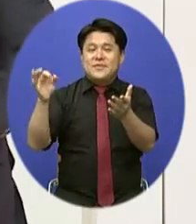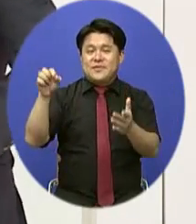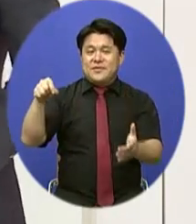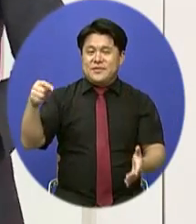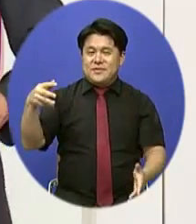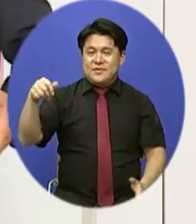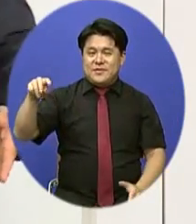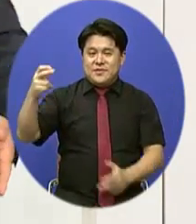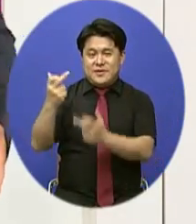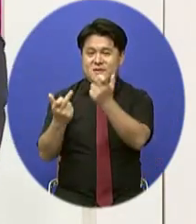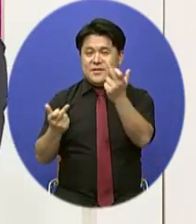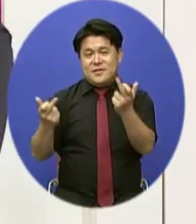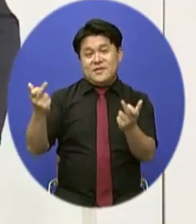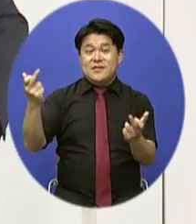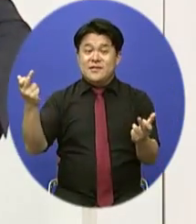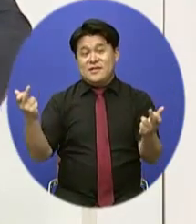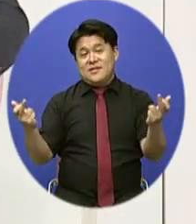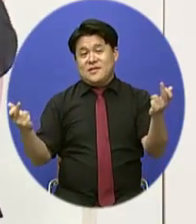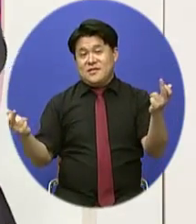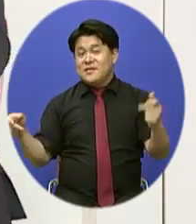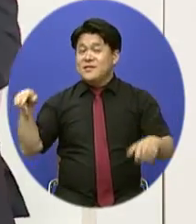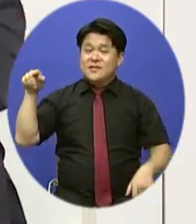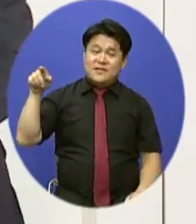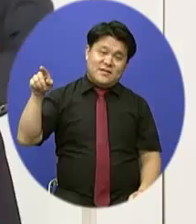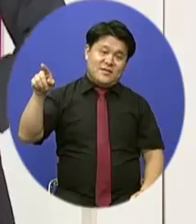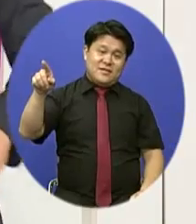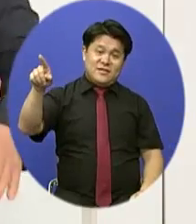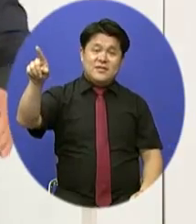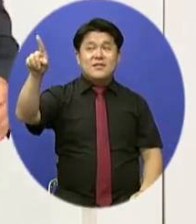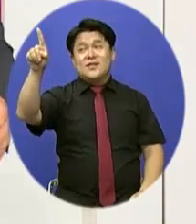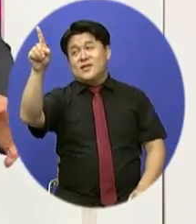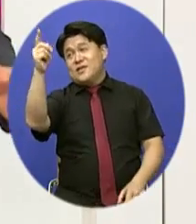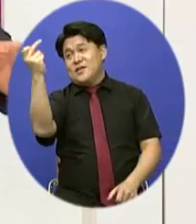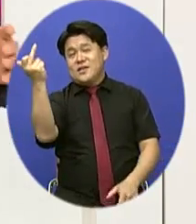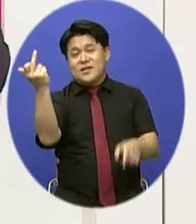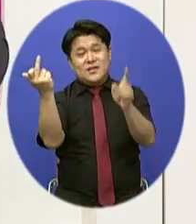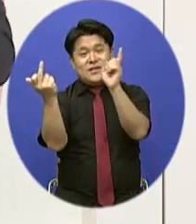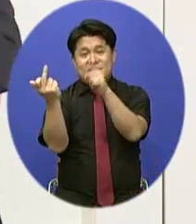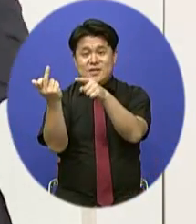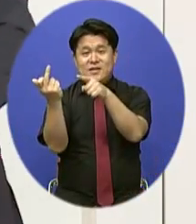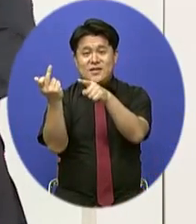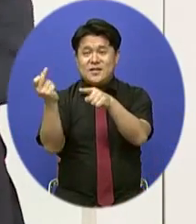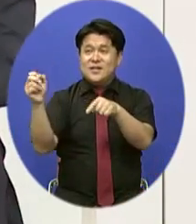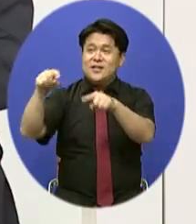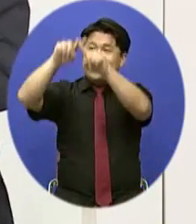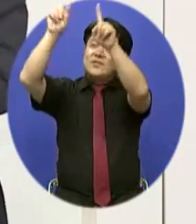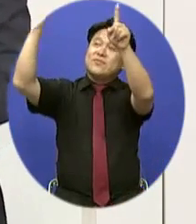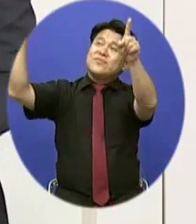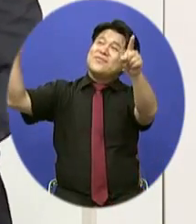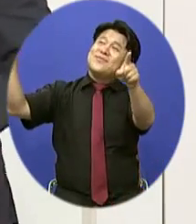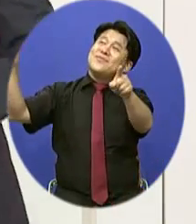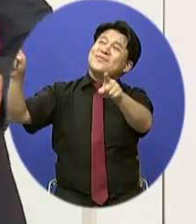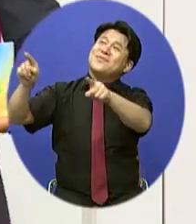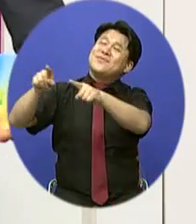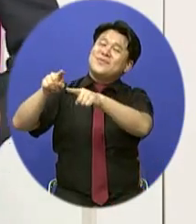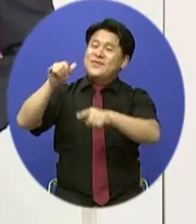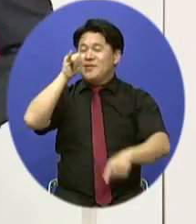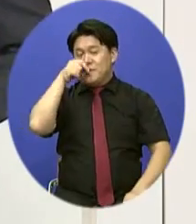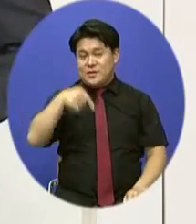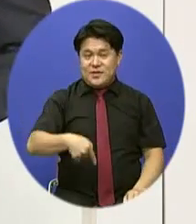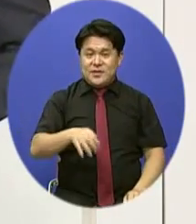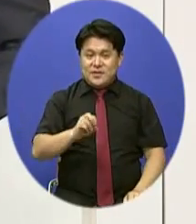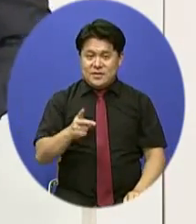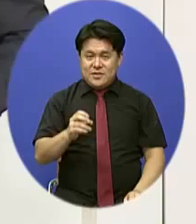시작. 월출산 천왕봉은 장군 달이 뜬다. 여기가